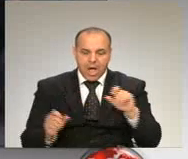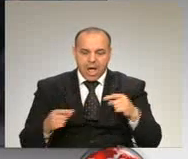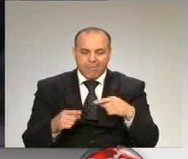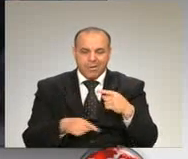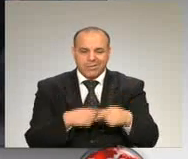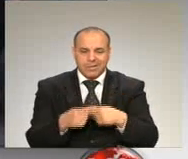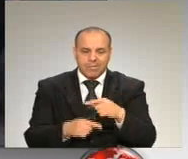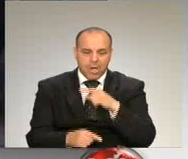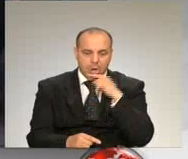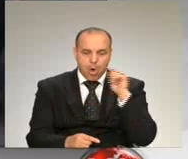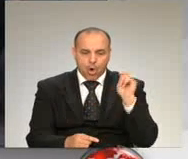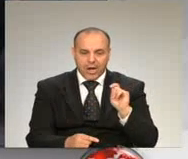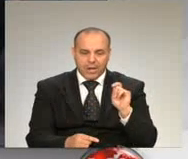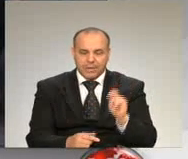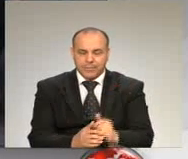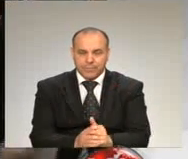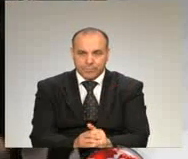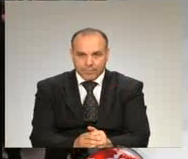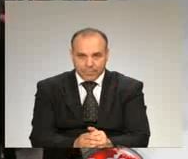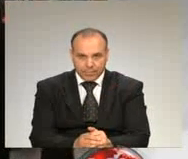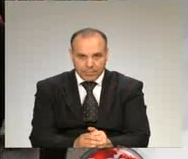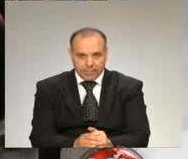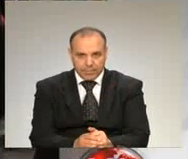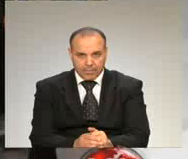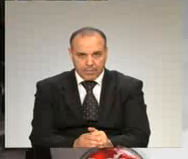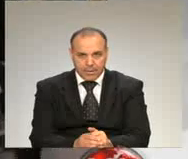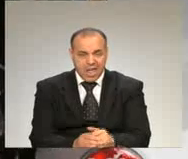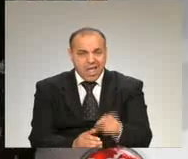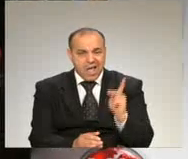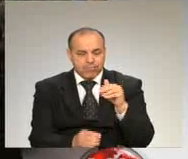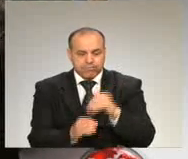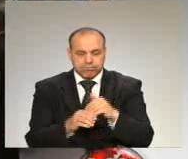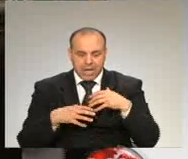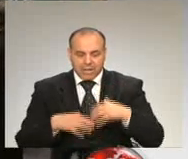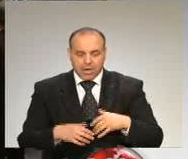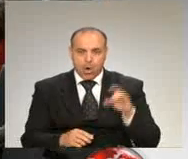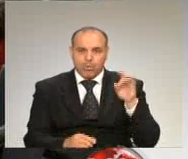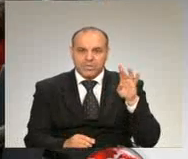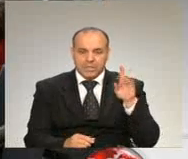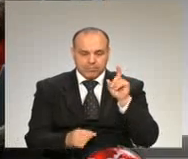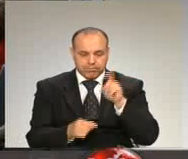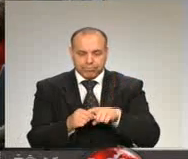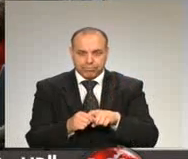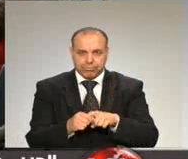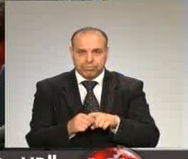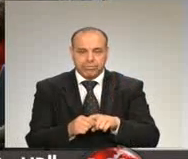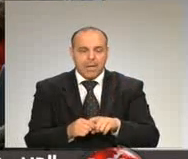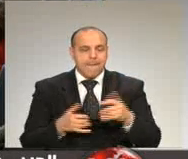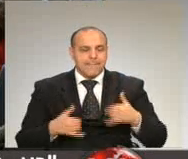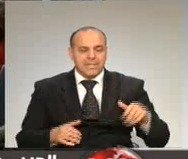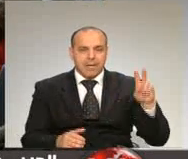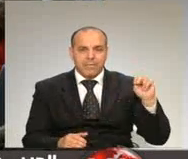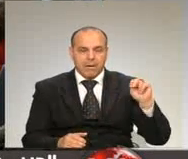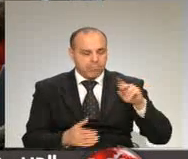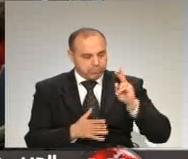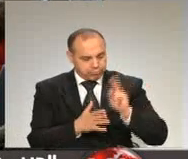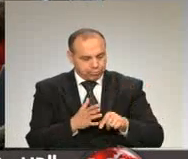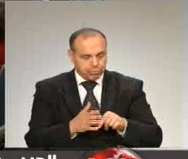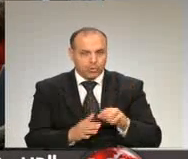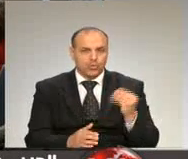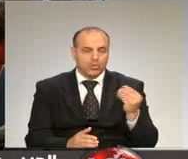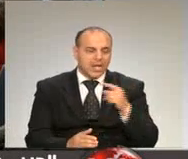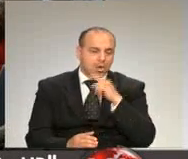الدائرة في أوكرانيا. بأغلبية أعضائه 15 اعتمد مجلس الأمن الدولي قرارا صاغته